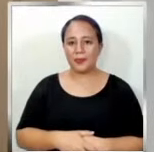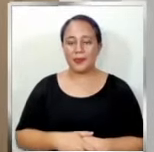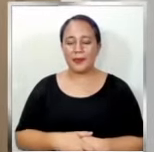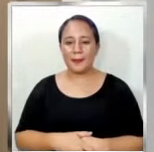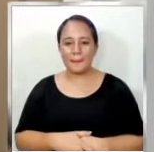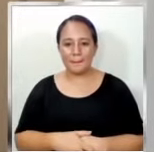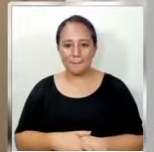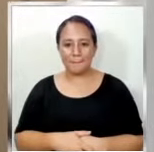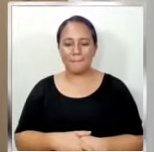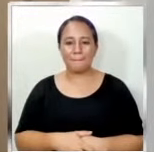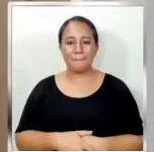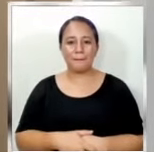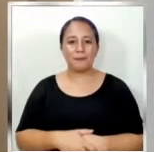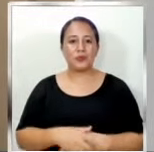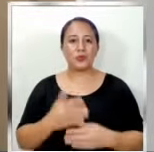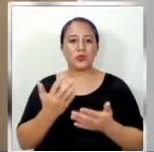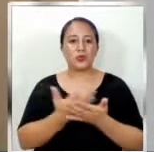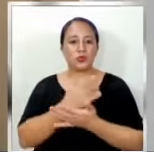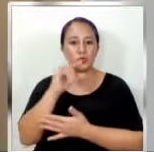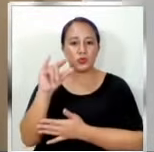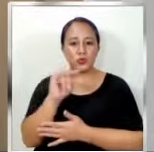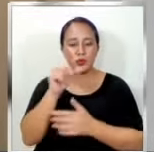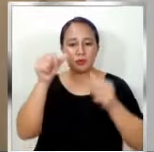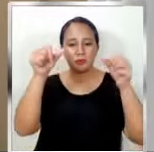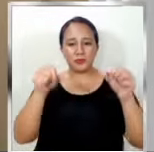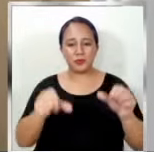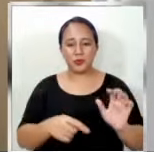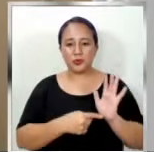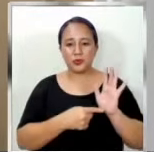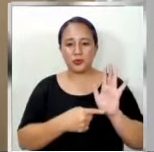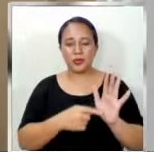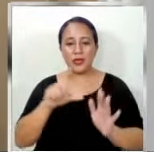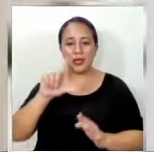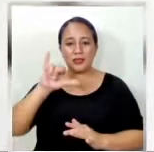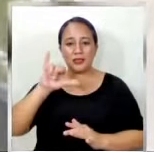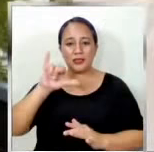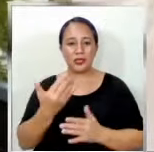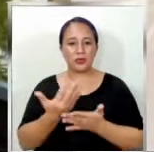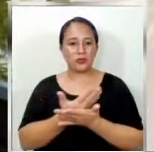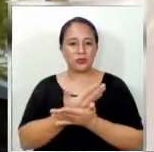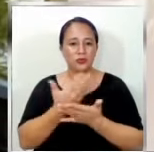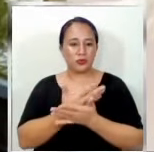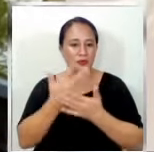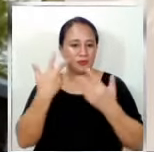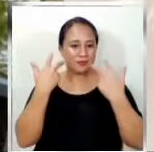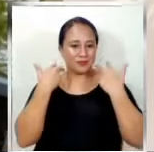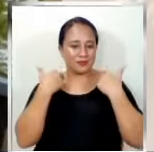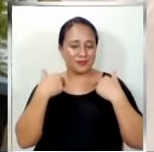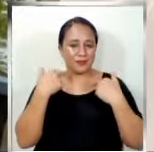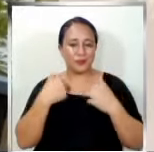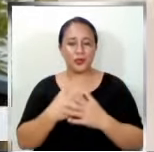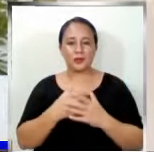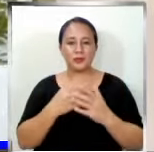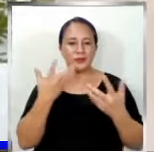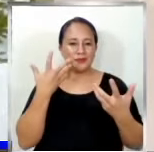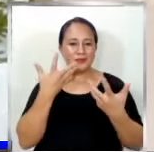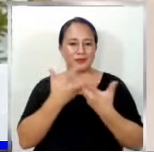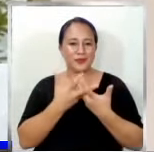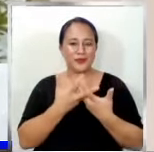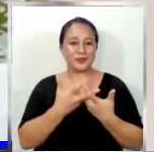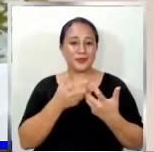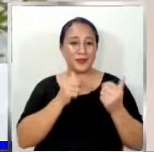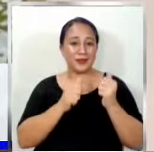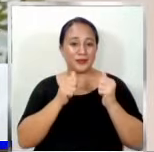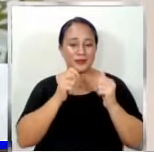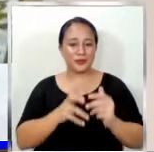Sa kanyang bagong Instagram post, ipinakita ni LJ Reyes ang kanyang bagong hairstyle. Bagay na bagay sa Kapuso actress, ang